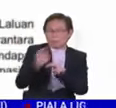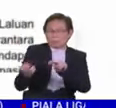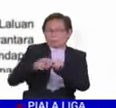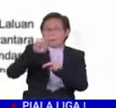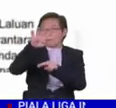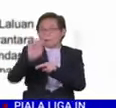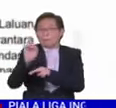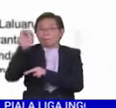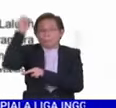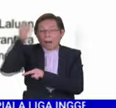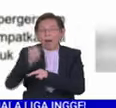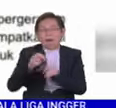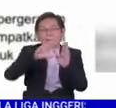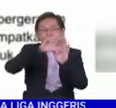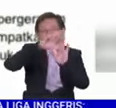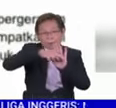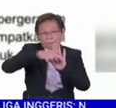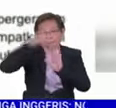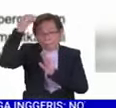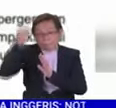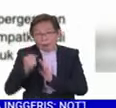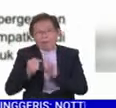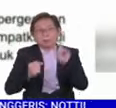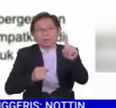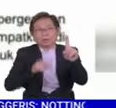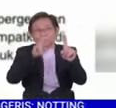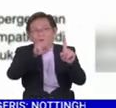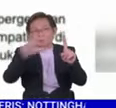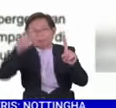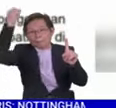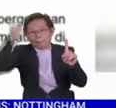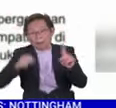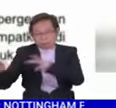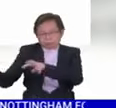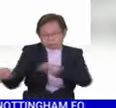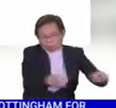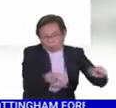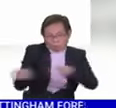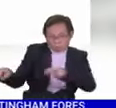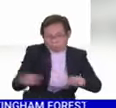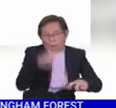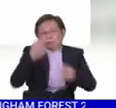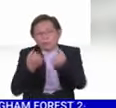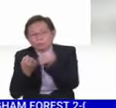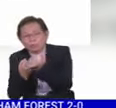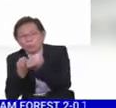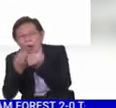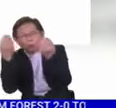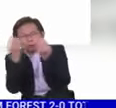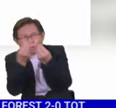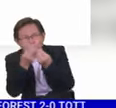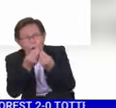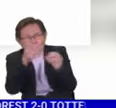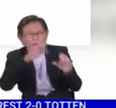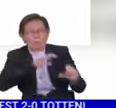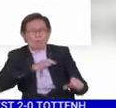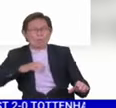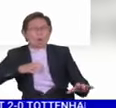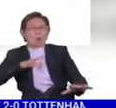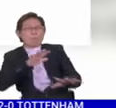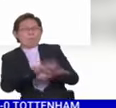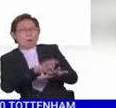itu, Rapid Bus kini beroperasi dengan 123 bas perantara bagi menampung jumlah penumpang yang